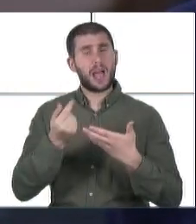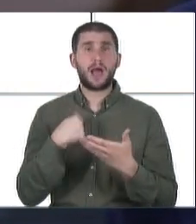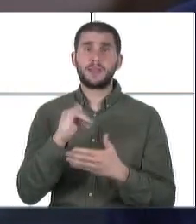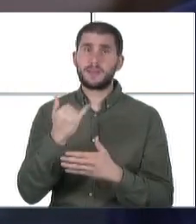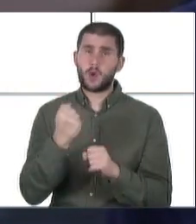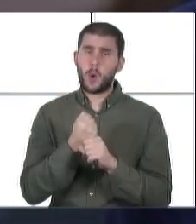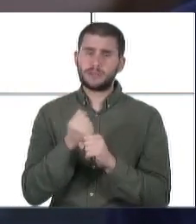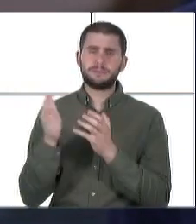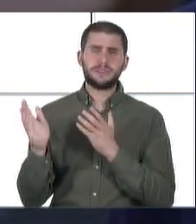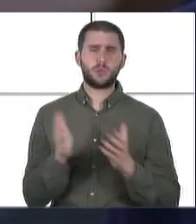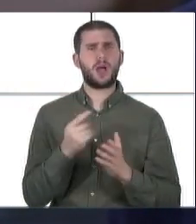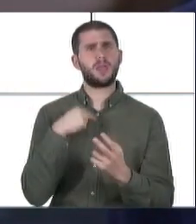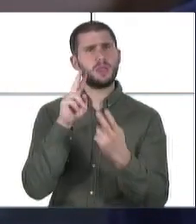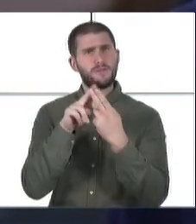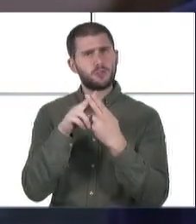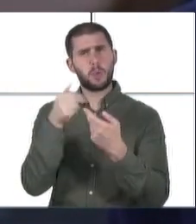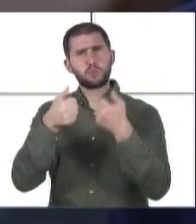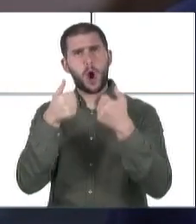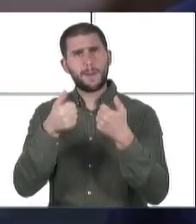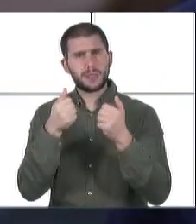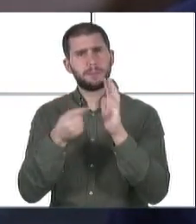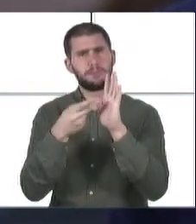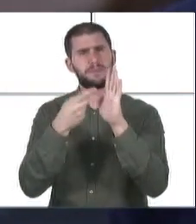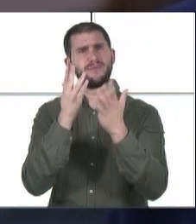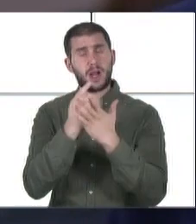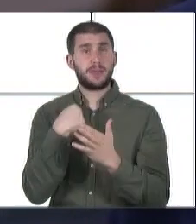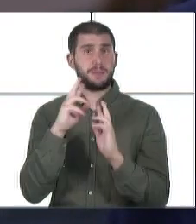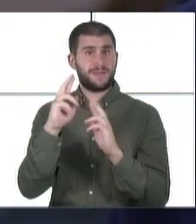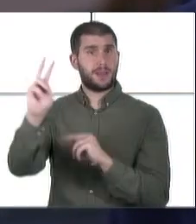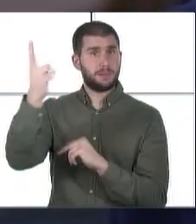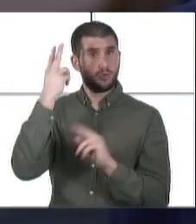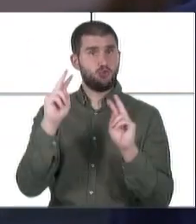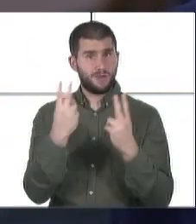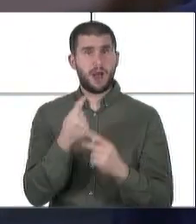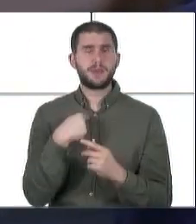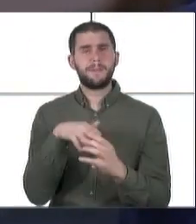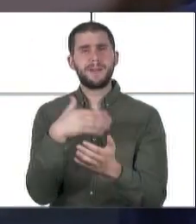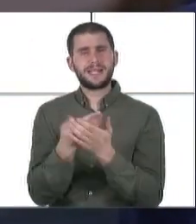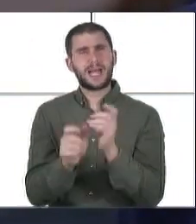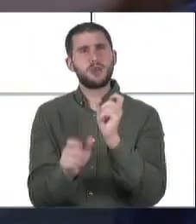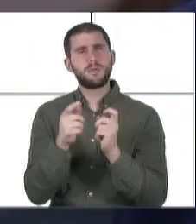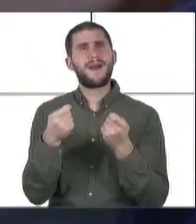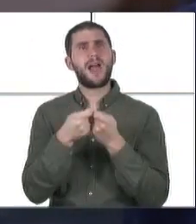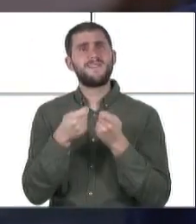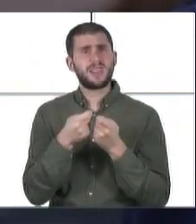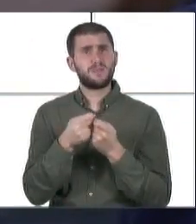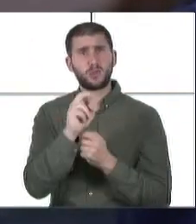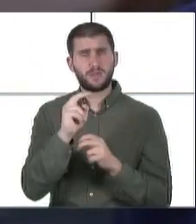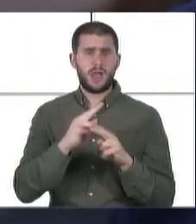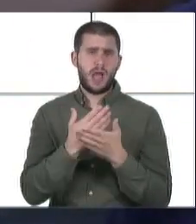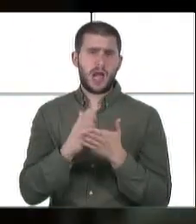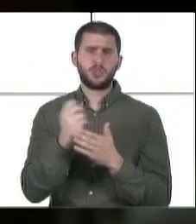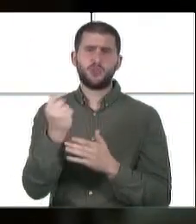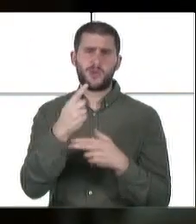בצורה מסודרת. אני נפגשתי עם המועמדים יותר מפעם אחת, אני מתכוון לקרוא להם פעם נוספת, אני מתייעץ עם גורמים רלוונטיים לעניין הזה, ואחליט בשבועות